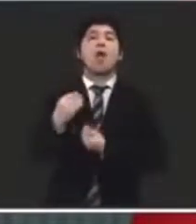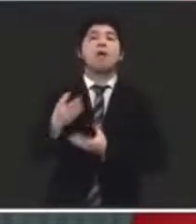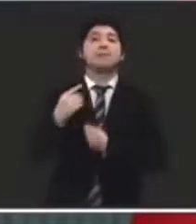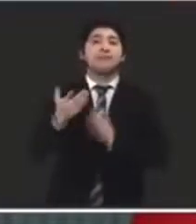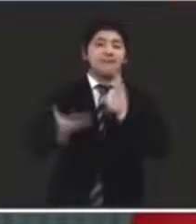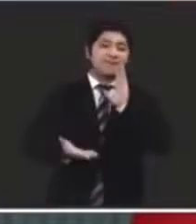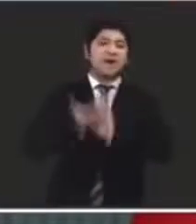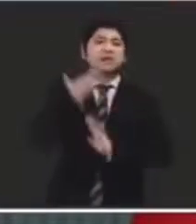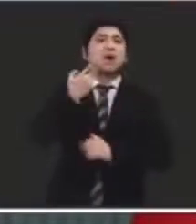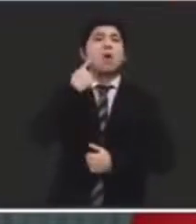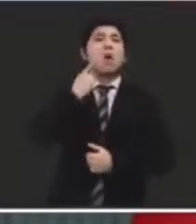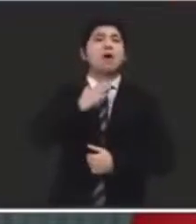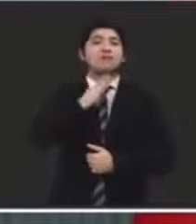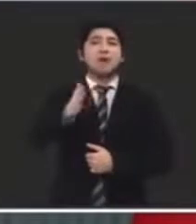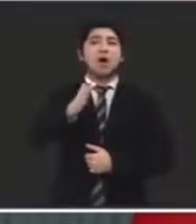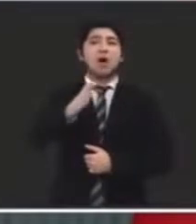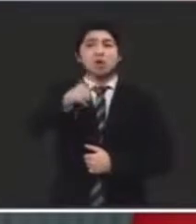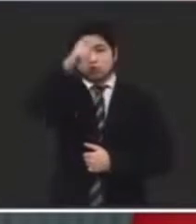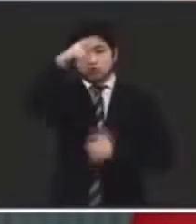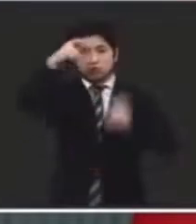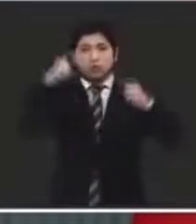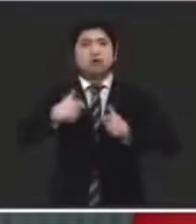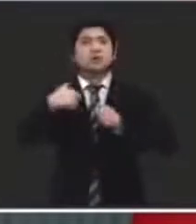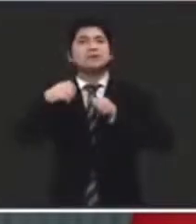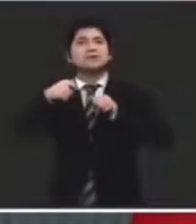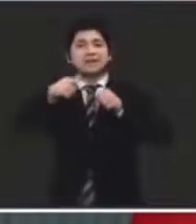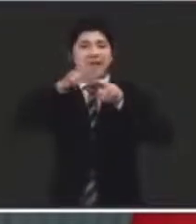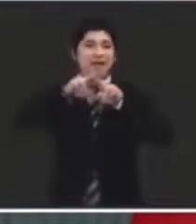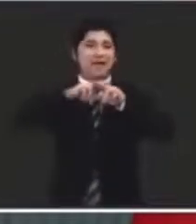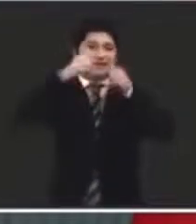fazlasını ulusal sisteme